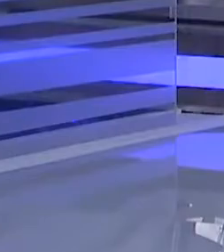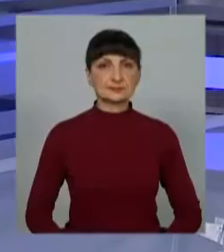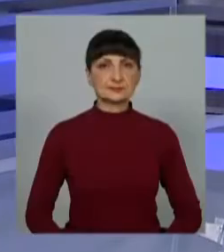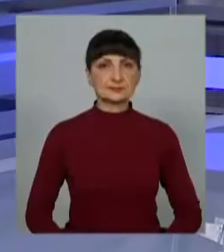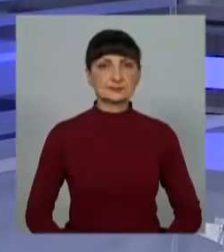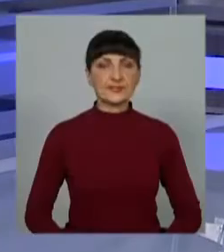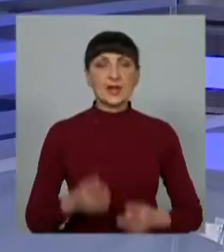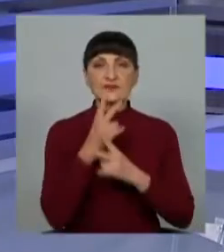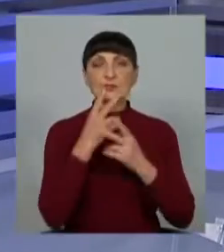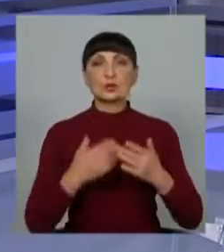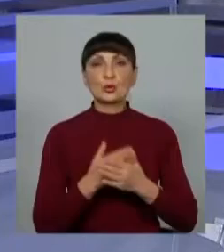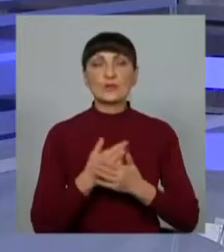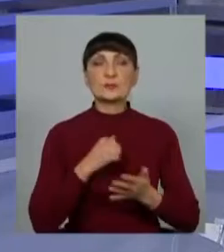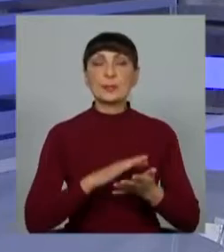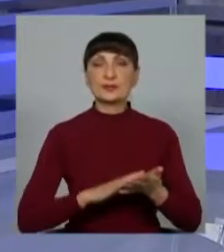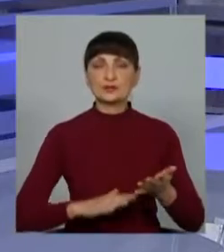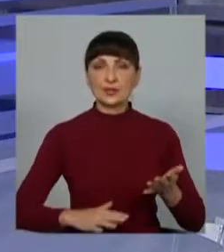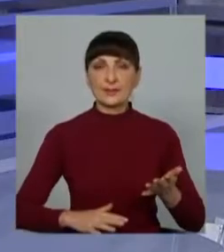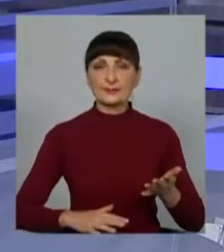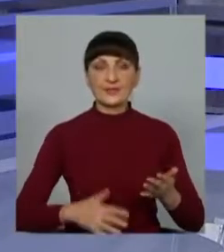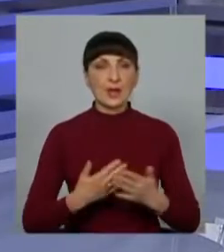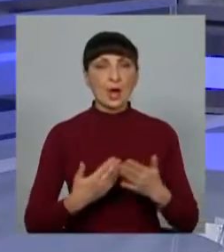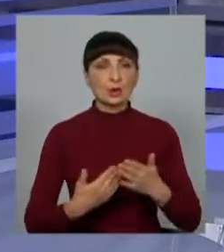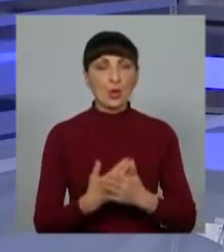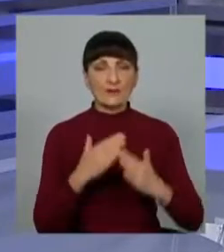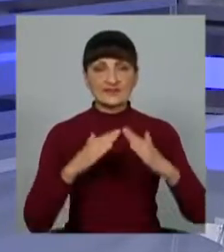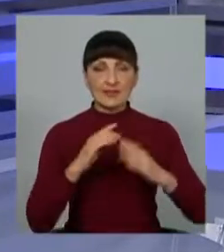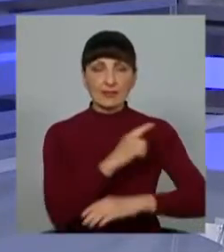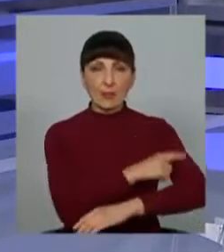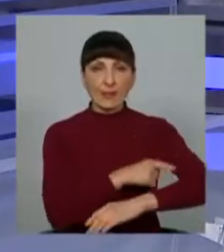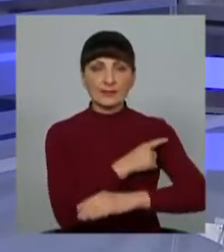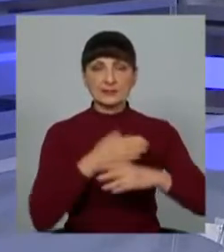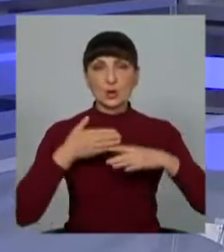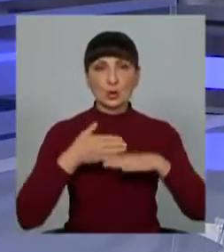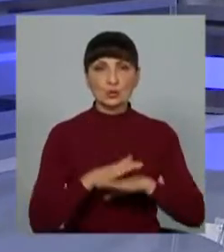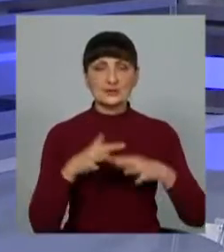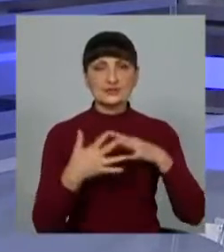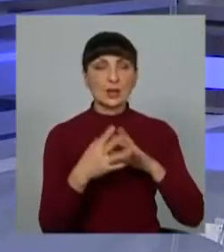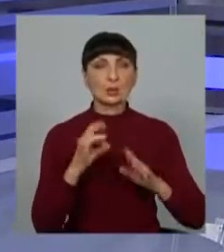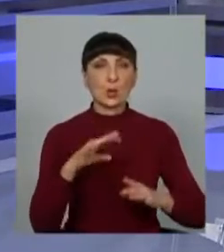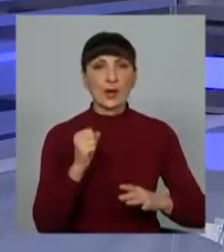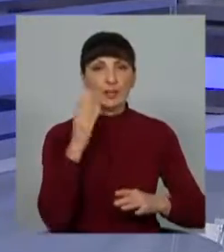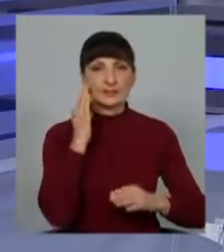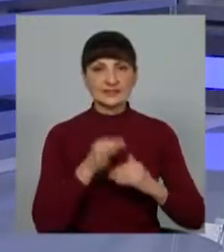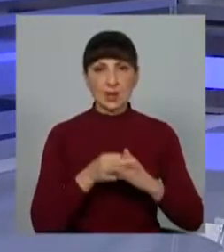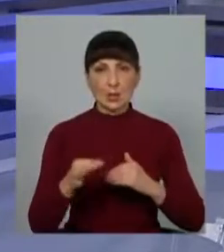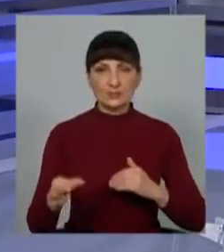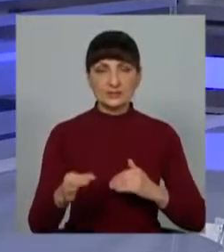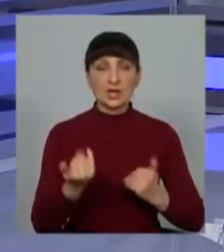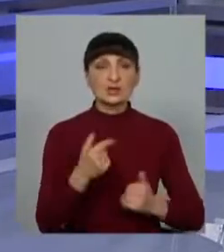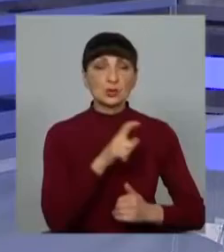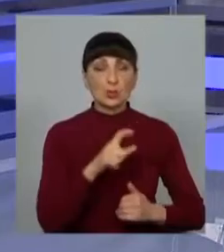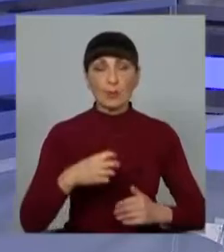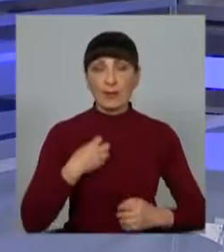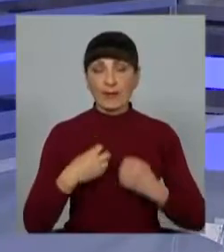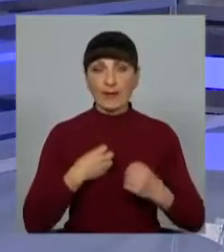Вы смотрите новости, мы продолжаем. Относительно новое здание больницы рушится в селе Нура Алматинской области. Жители боятся, что